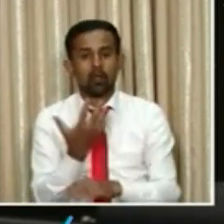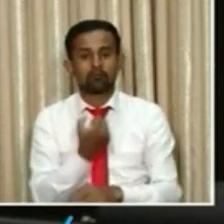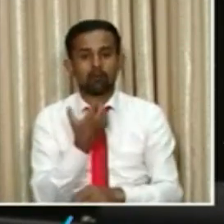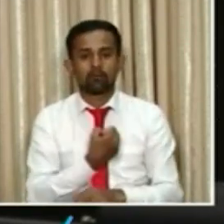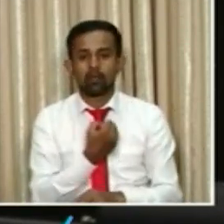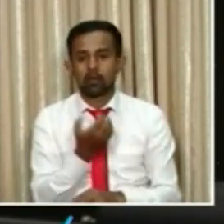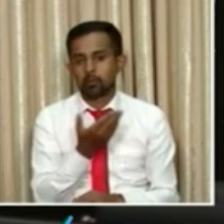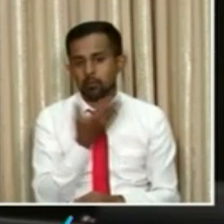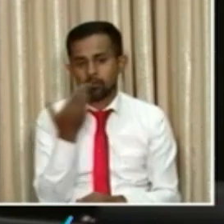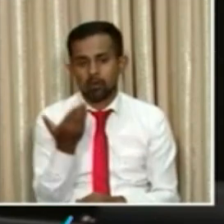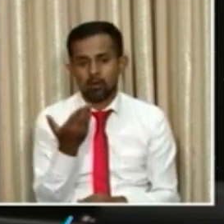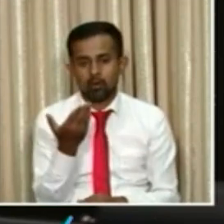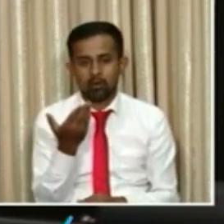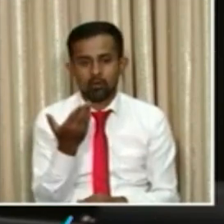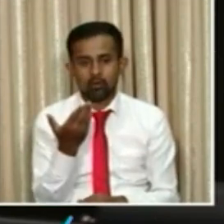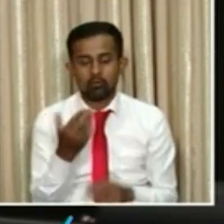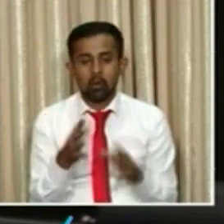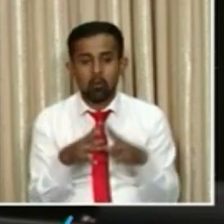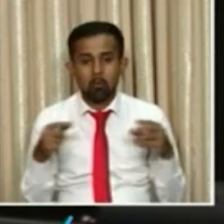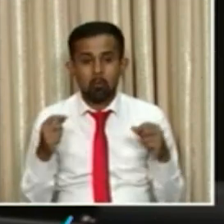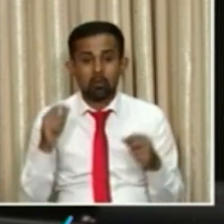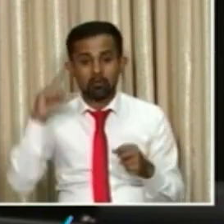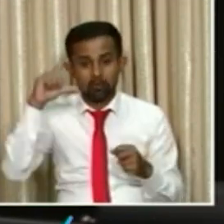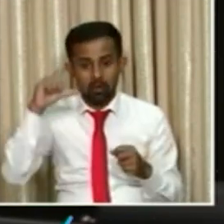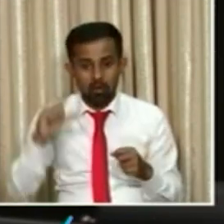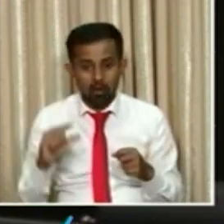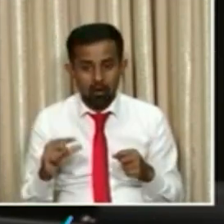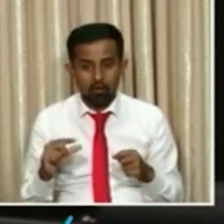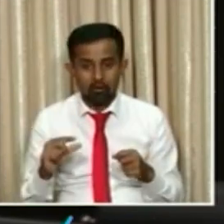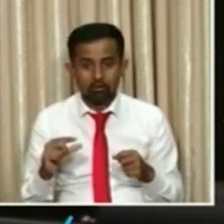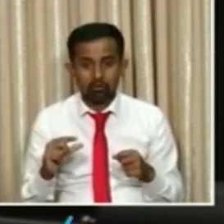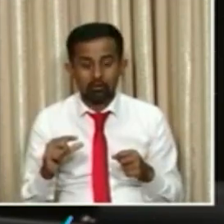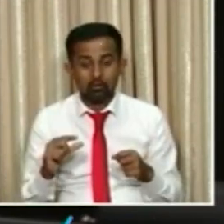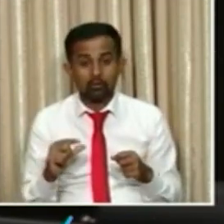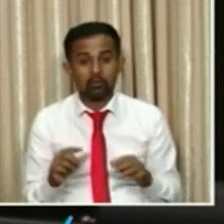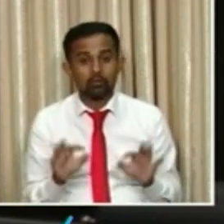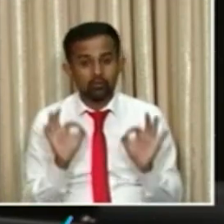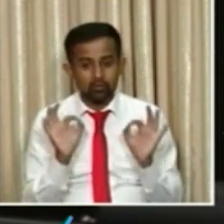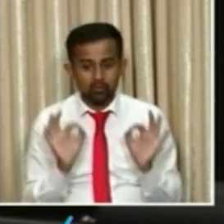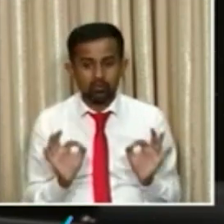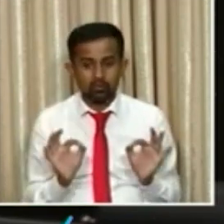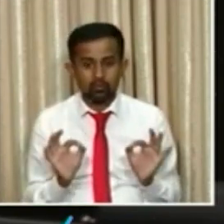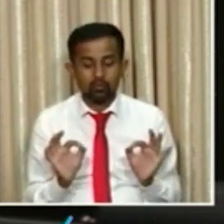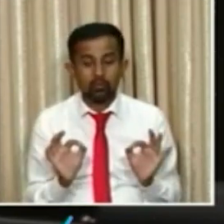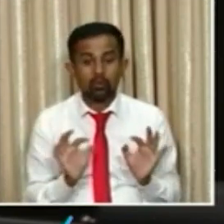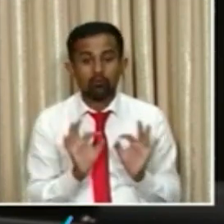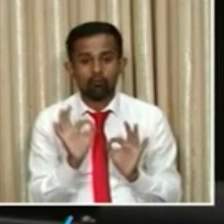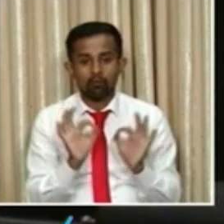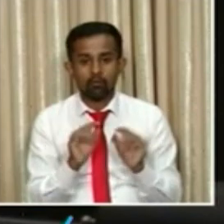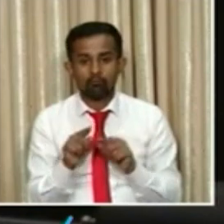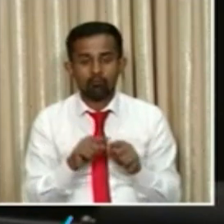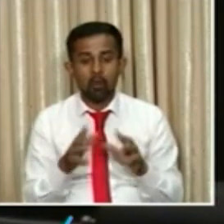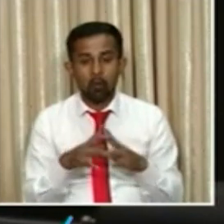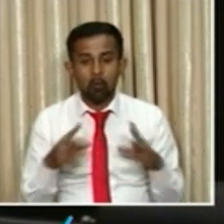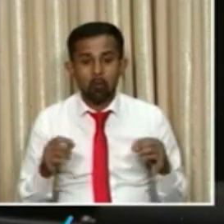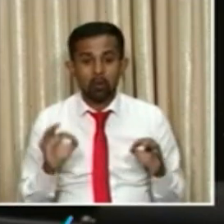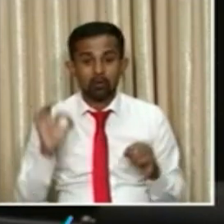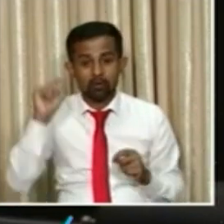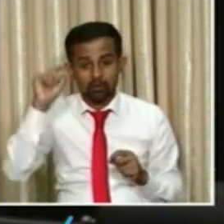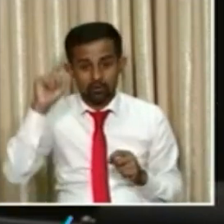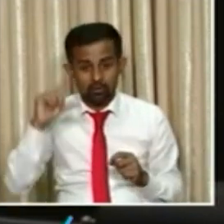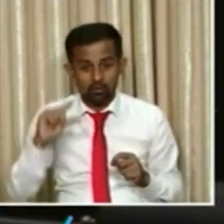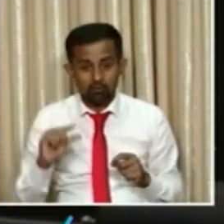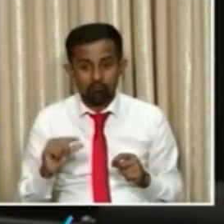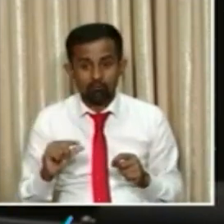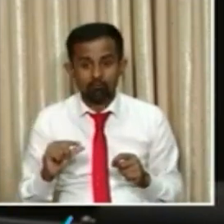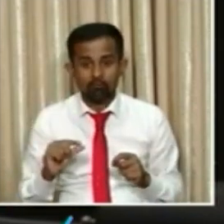ගැනීමේ හැකියාවක් තියෙනවා. මේ උද්දමනය පල්ලහැට යාමත් අපිට ඉතාම හොඳ දර්ශකයක් වගේම උද්දමනය පල්ලහැට යාමේ